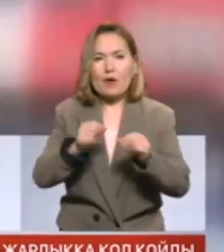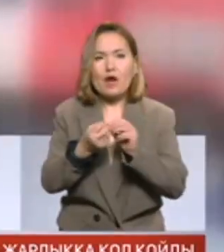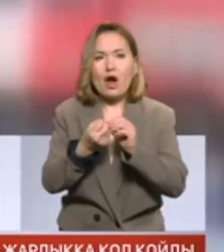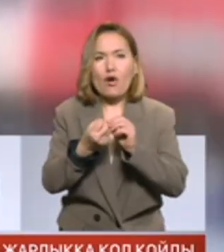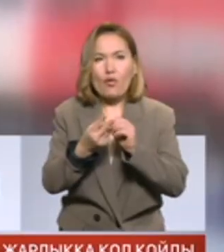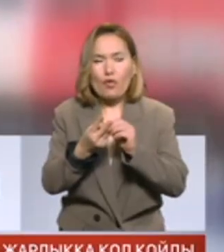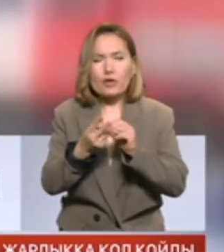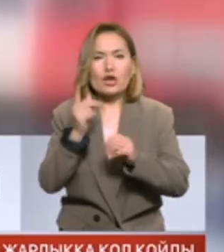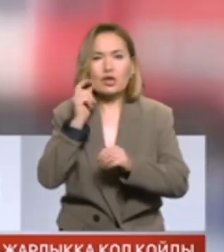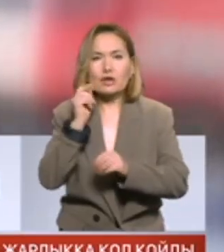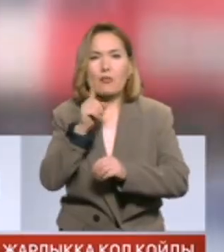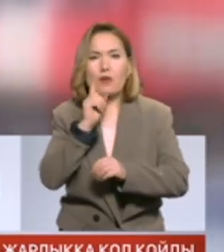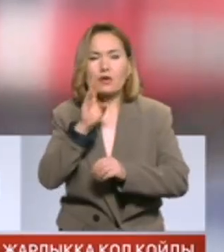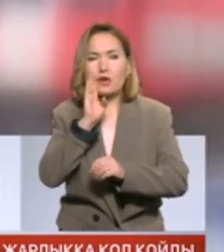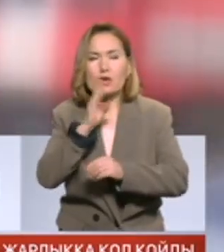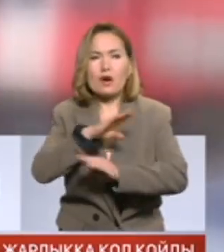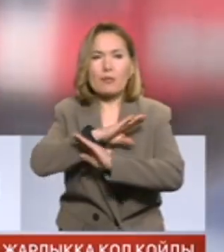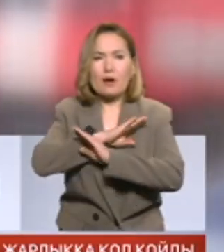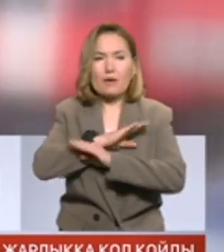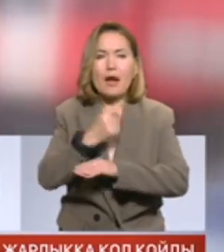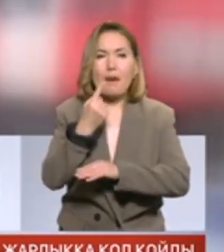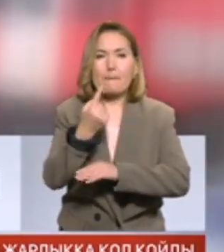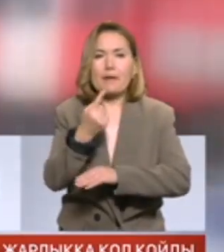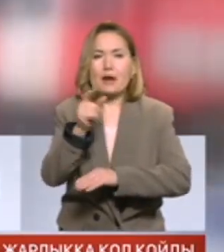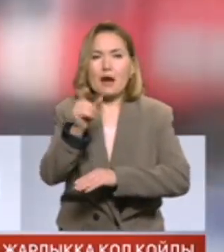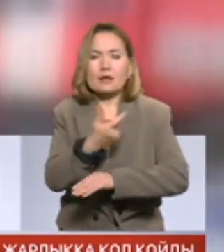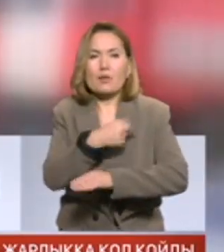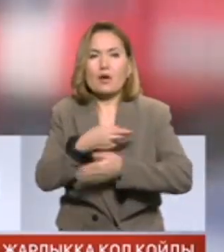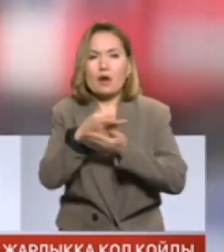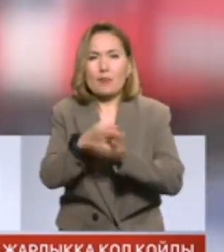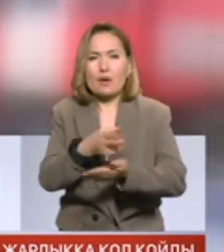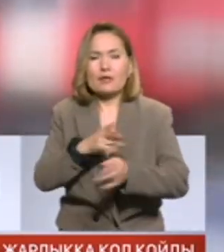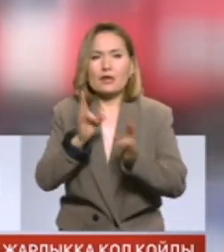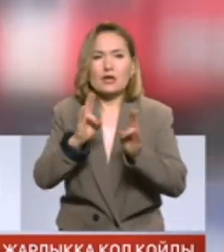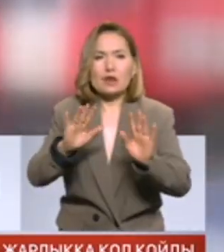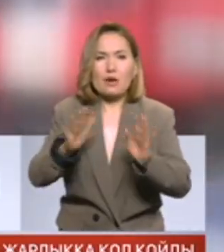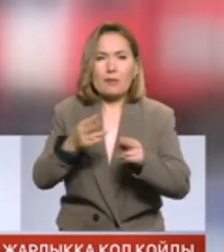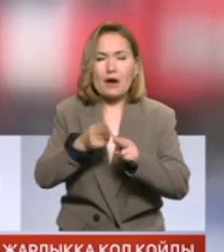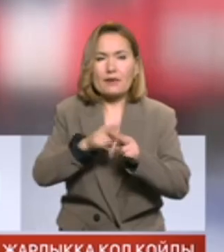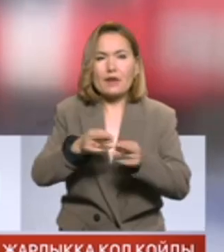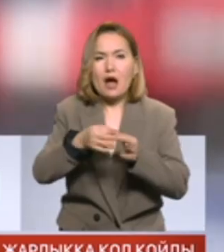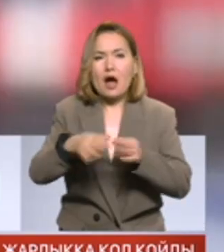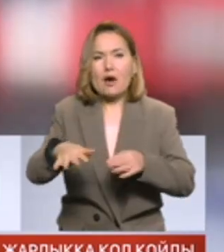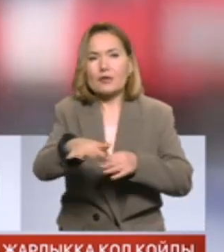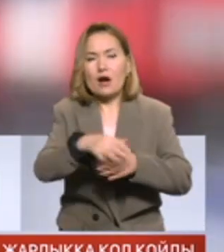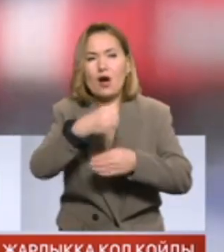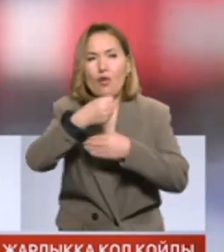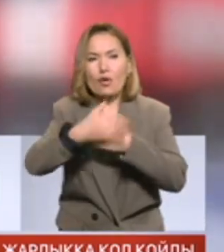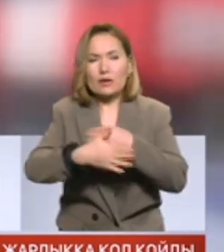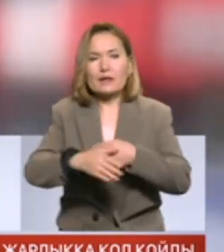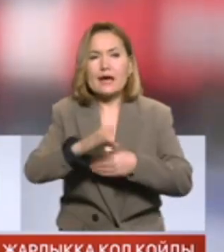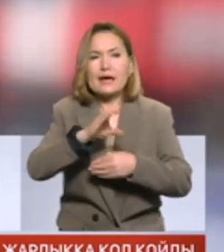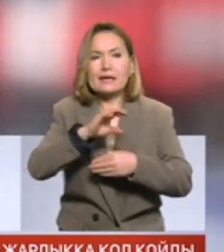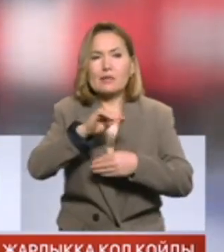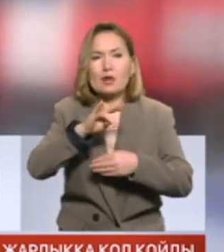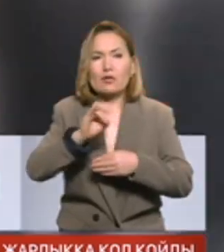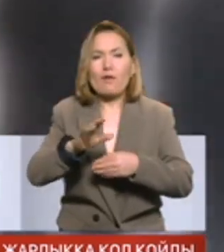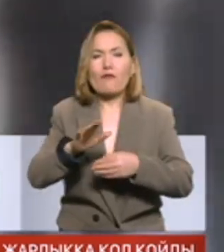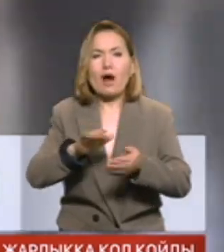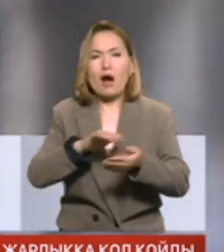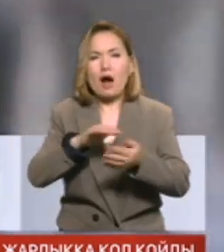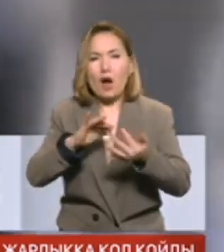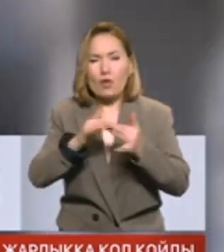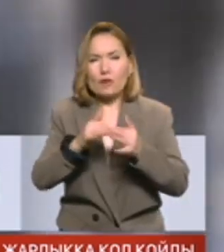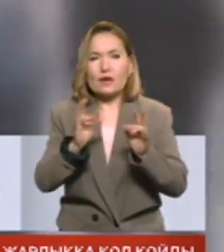жасар қыз бала қайтыс болды. Тағы бір адам ауруханада жатыр. Қайғылы жағдай Аққайың ауданының орталығы Смирнов ауылында тіркелді.